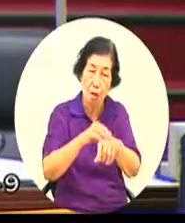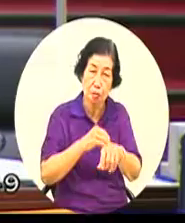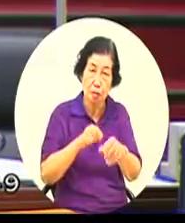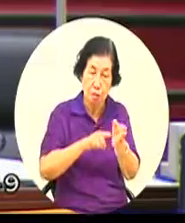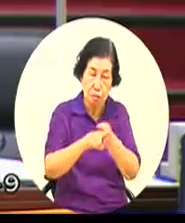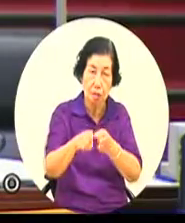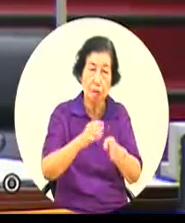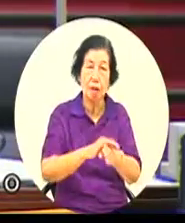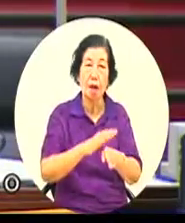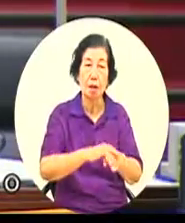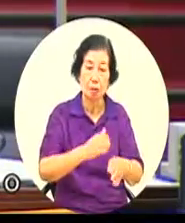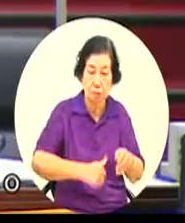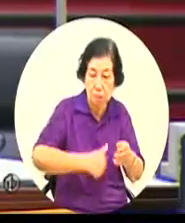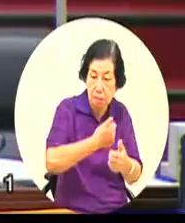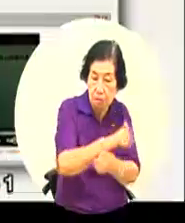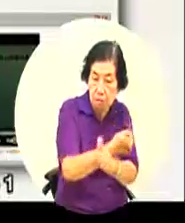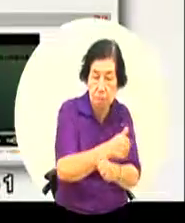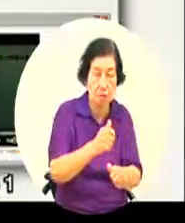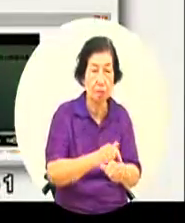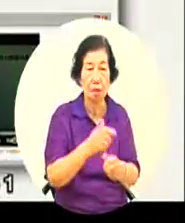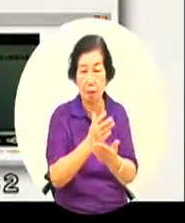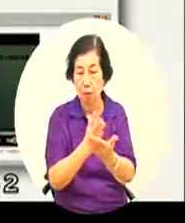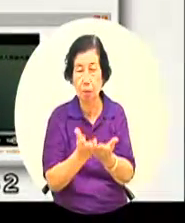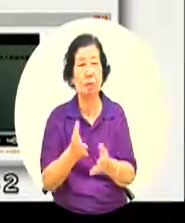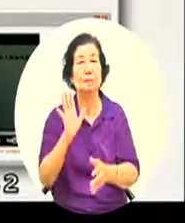多呢，我继续去看呢